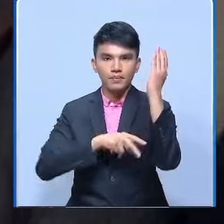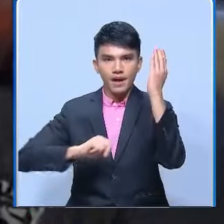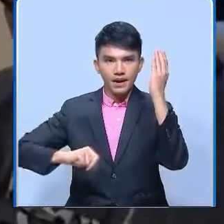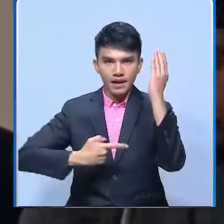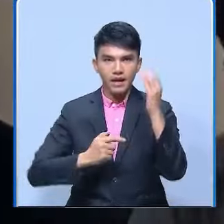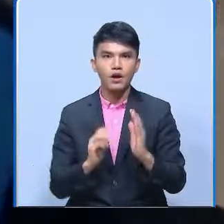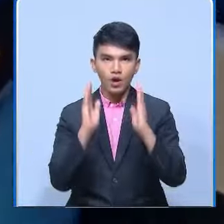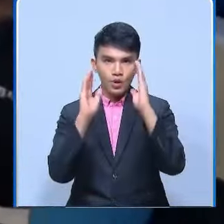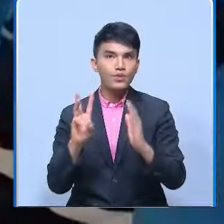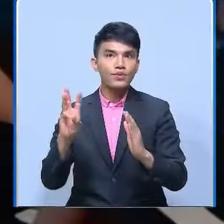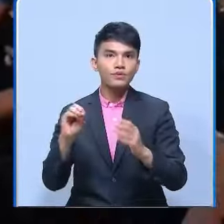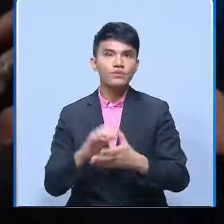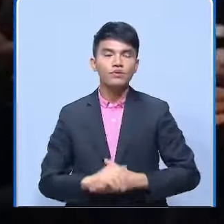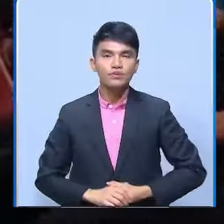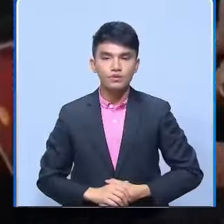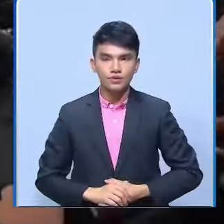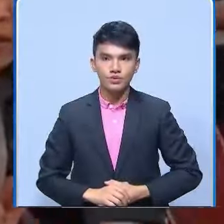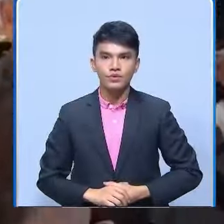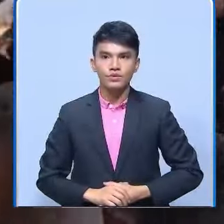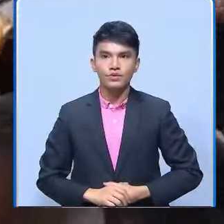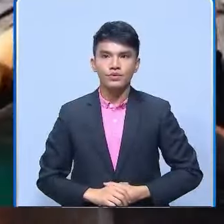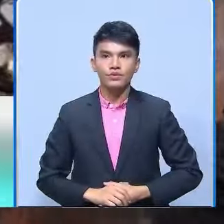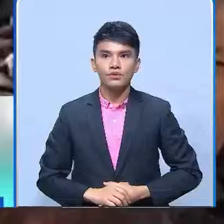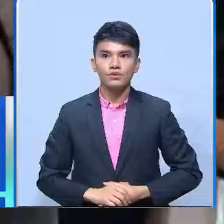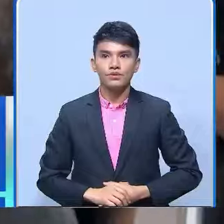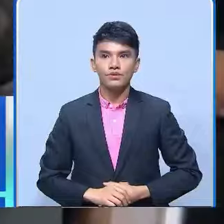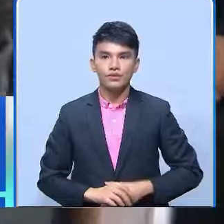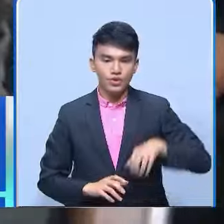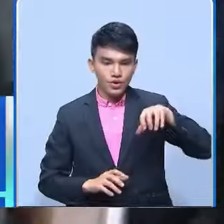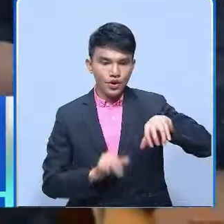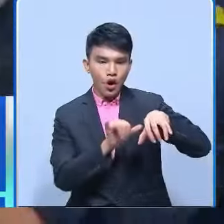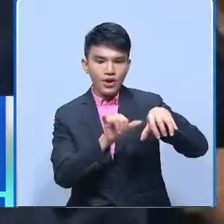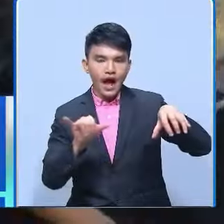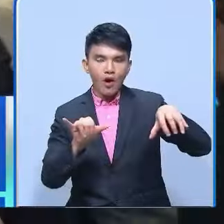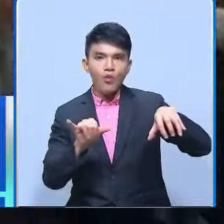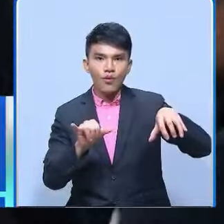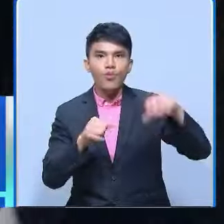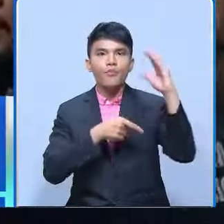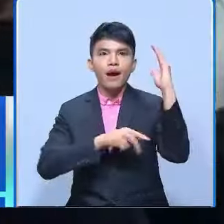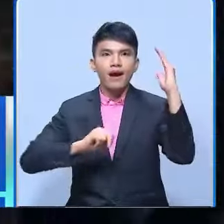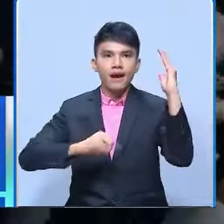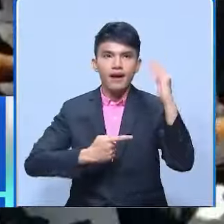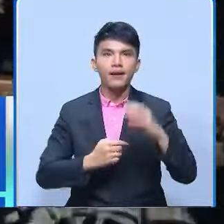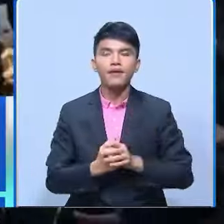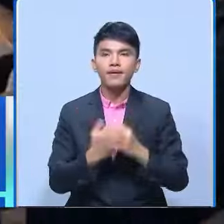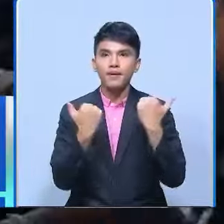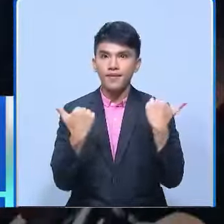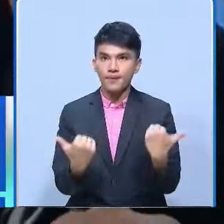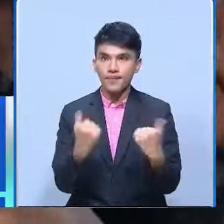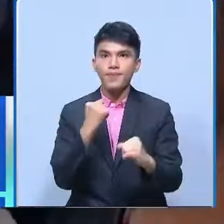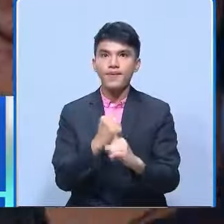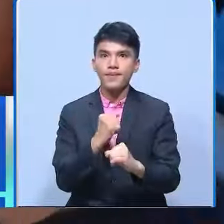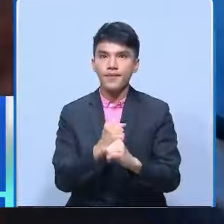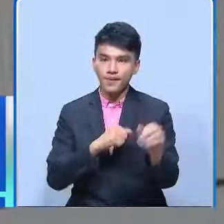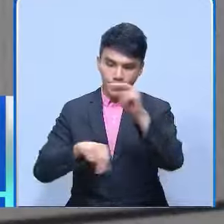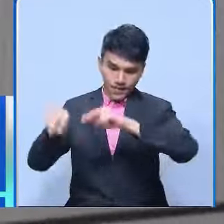60นายพร้อมกับอาวุธครบมือลงพื้นที่ไปที่เกาะยาวใหญ่จังหวัดพังงาค่ะเรียกว่าครั้งนี้เป็นปฏิบัติการปู